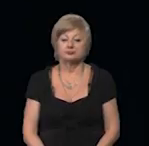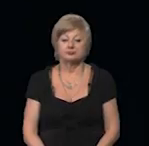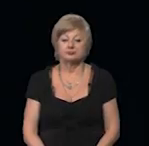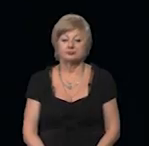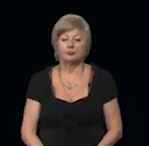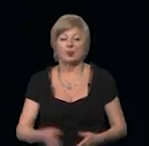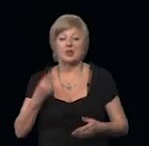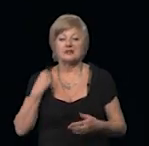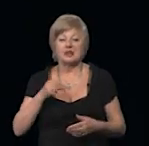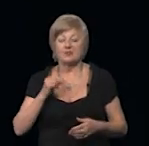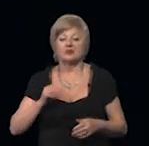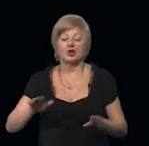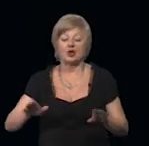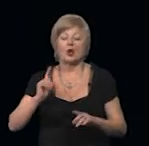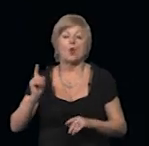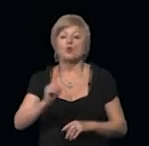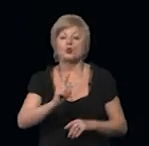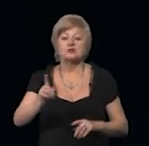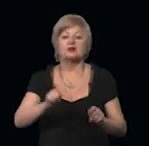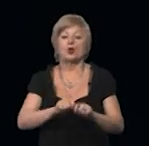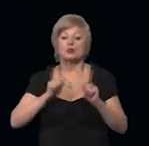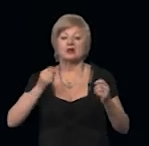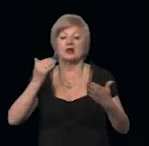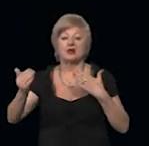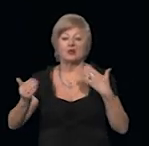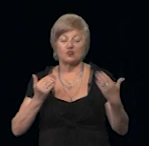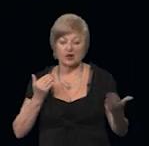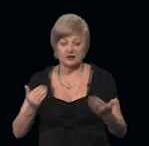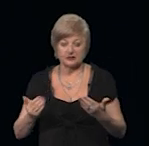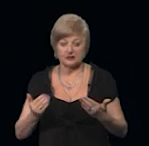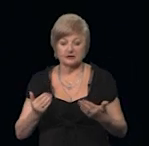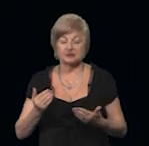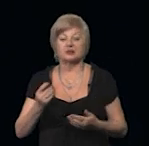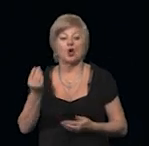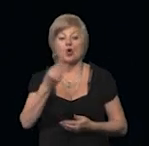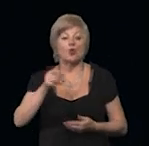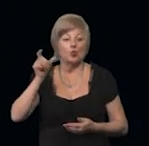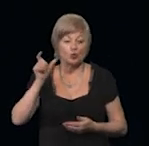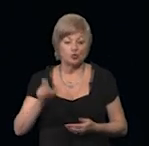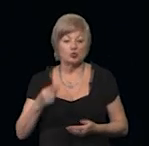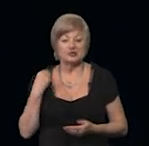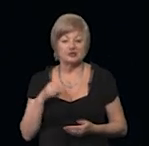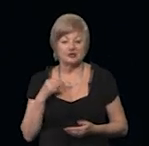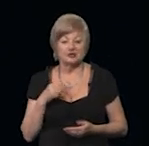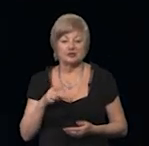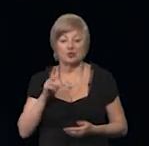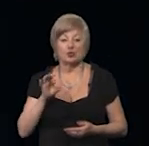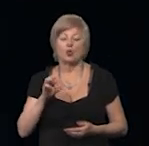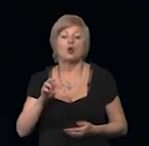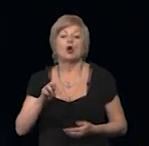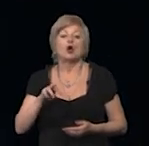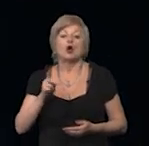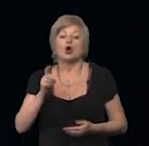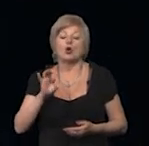У Запорізькому краєзнавчому музеї відкрилася виставка «Прага моїми очима» художника родом із Запоріжжя Івана Клименка. На